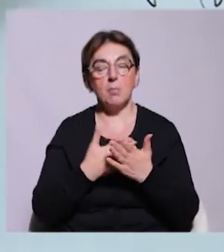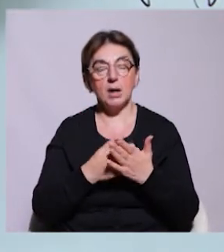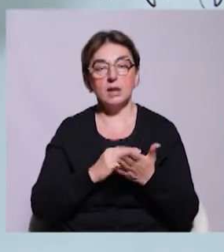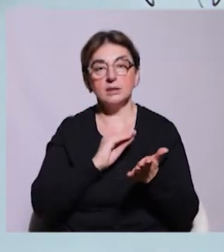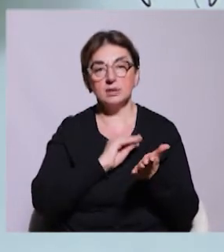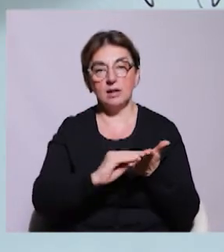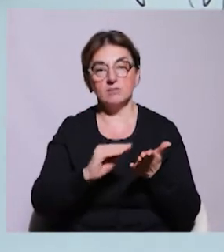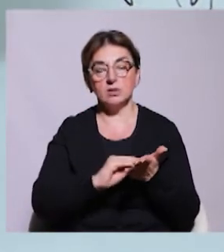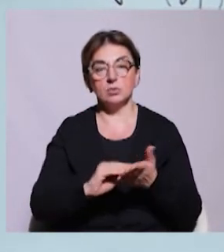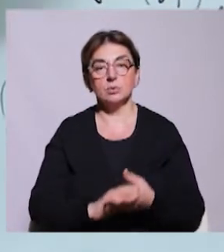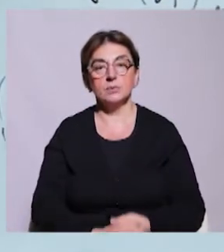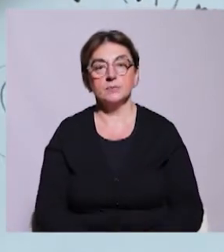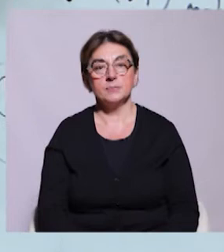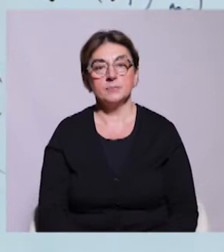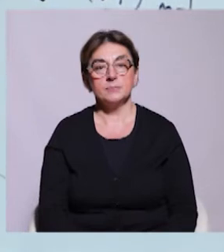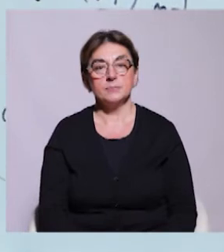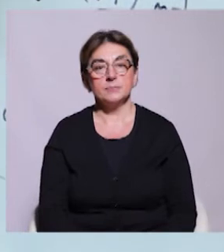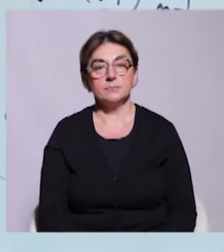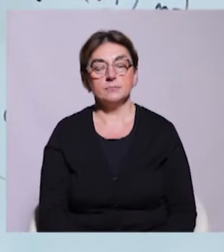დაფა და დავიწყოთ ამ მაგალითის დაწერა.